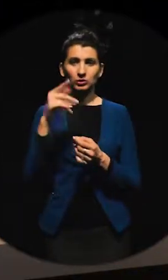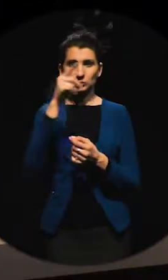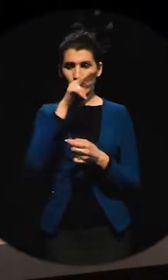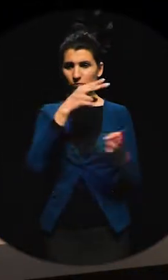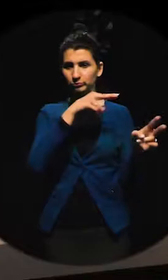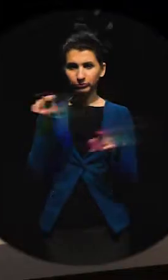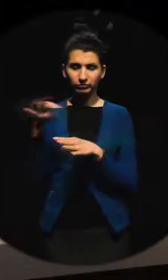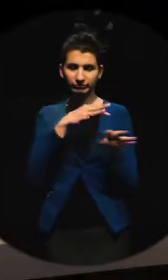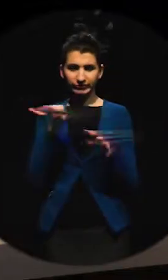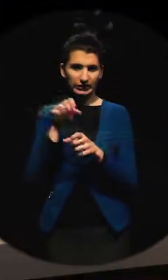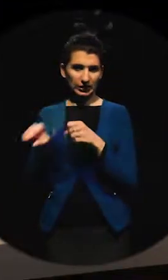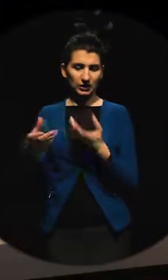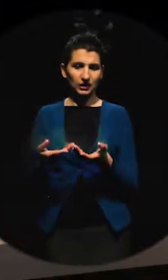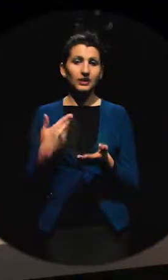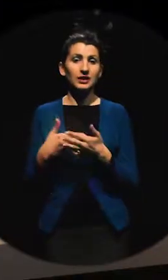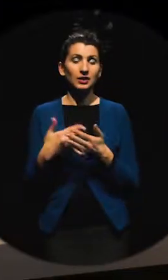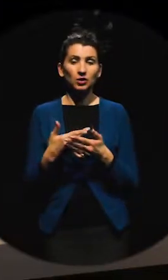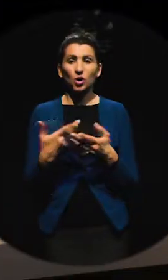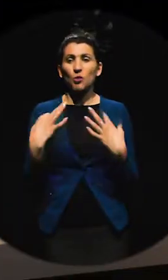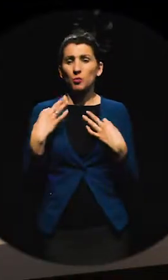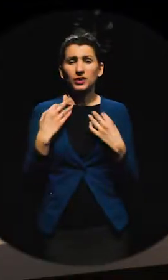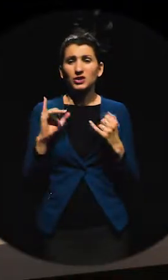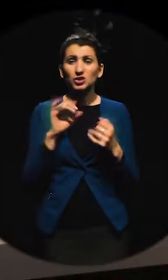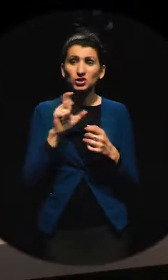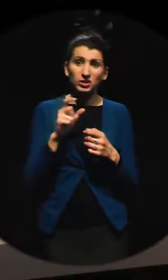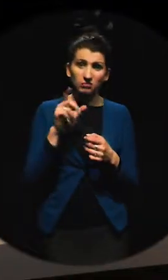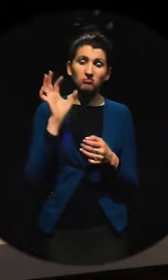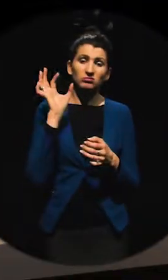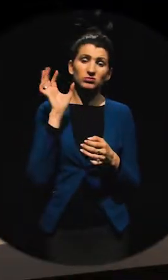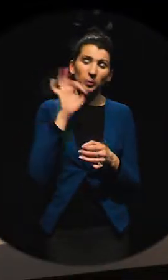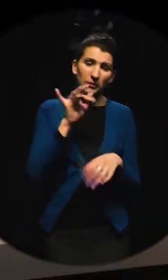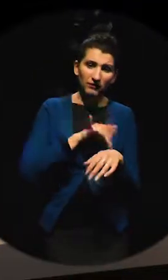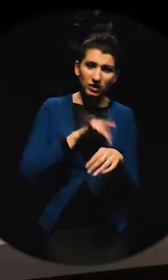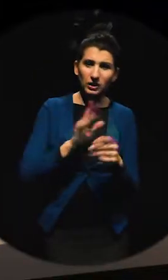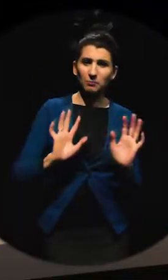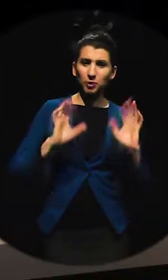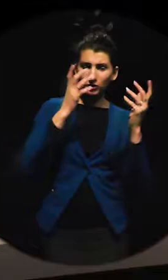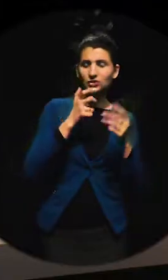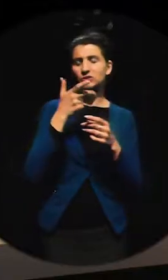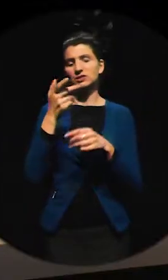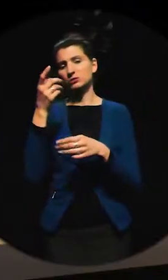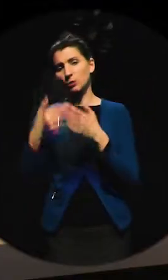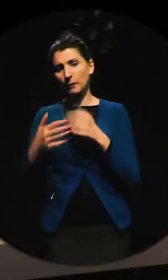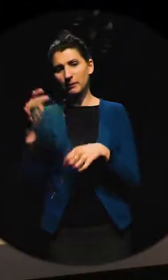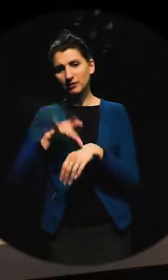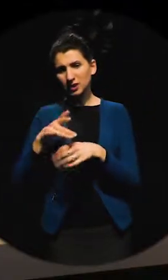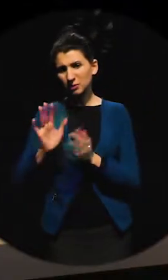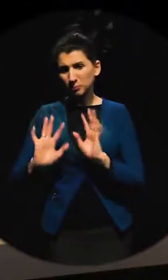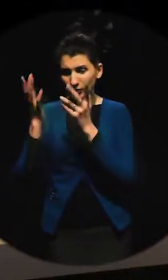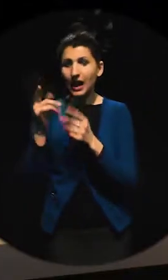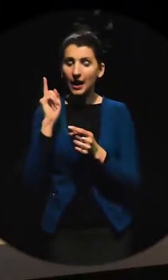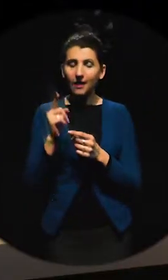niezależnie od tego, jak można oceniać skuteczność tego protestu, sami aktywiści chcą w tym widzieć jakby